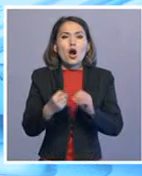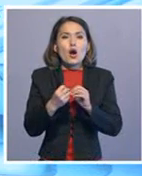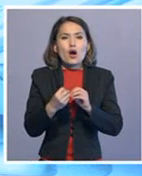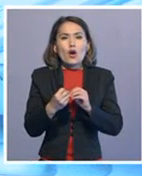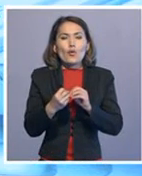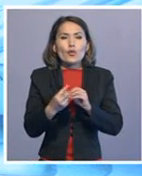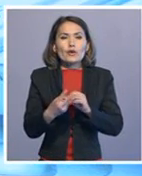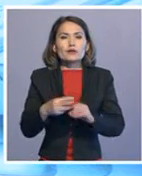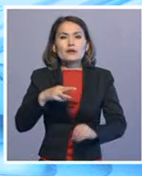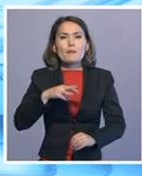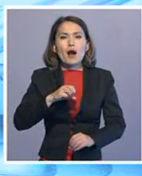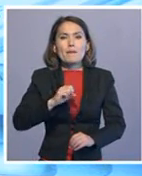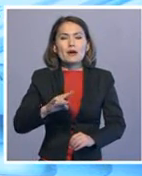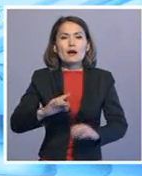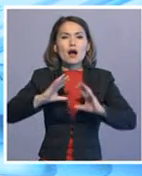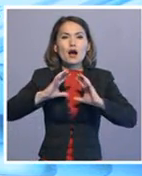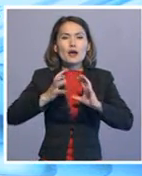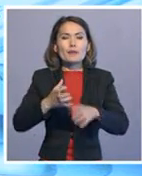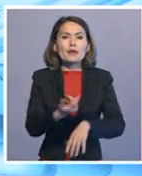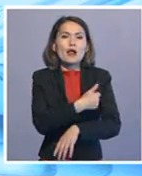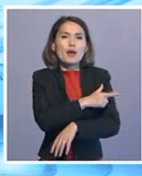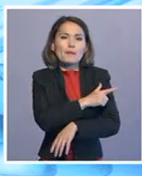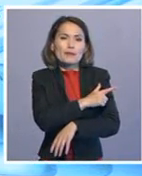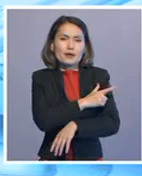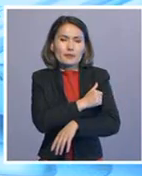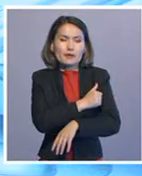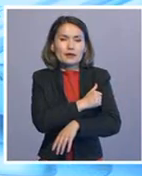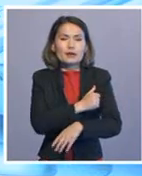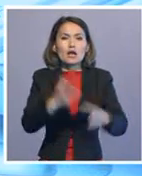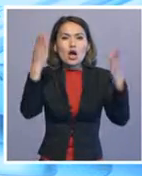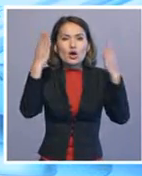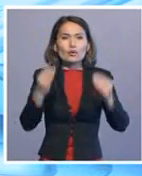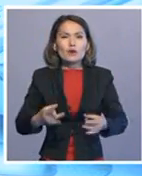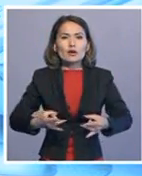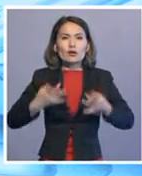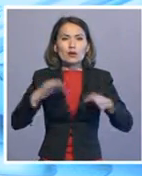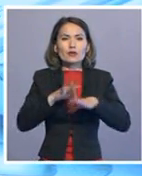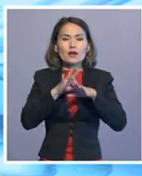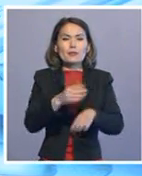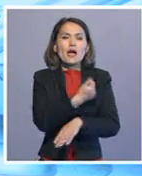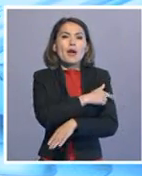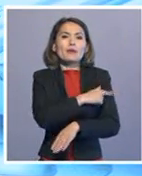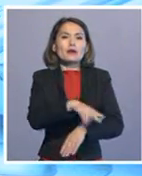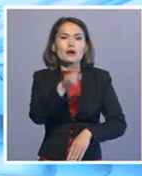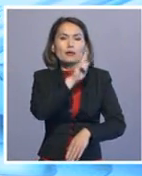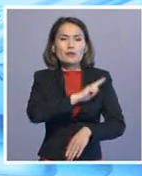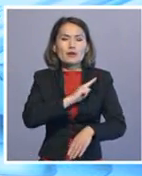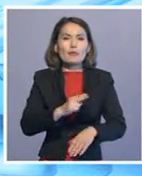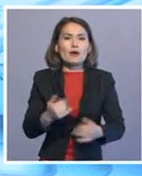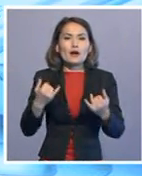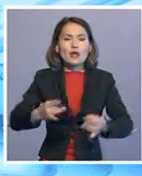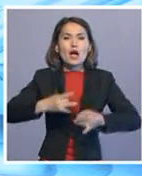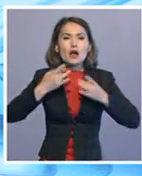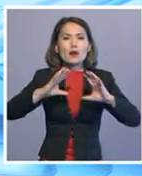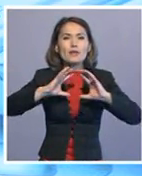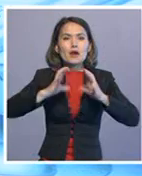Жаңалықтарымызды жалғастырамыз. 12 мамыр халықаралық мейірбикелер күні. Осы бір орта буын медицина қызметкерлерінің кәсіби мерекесін бүгінде